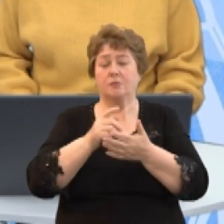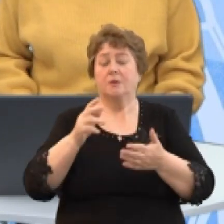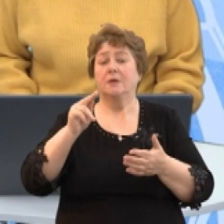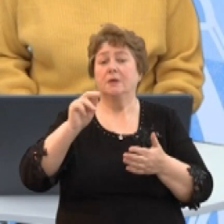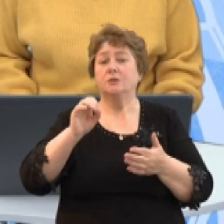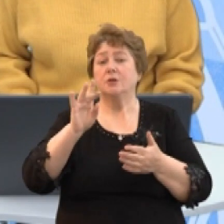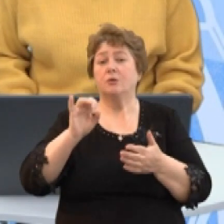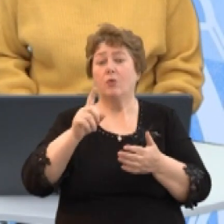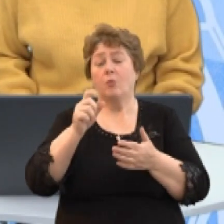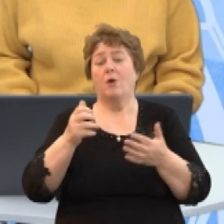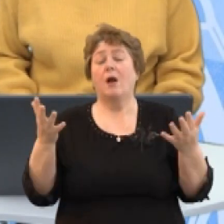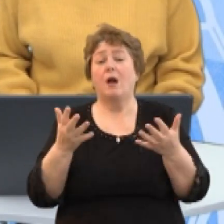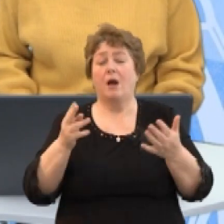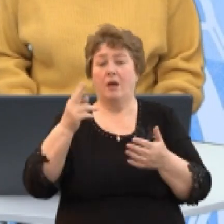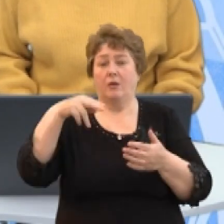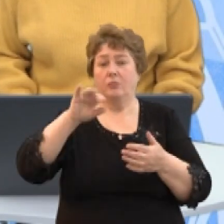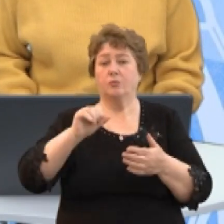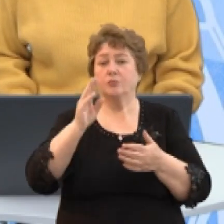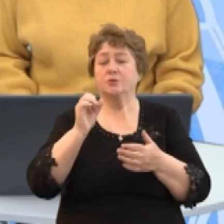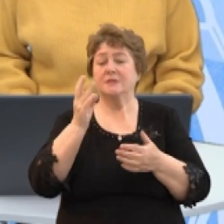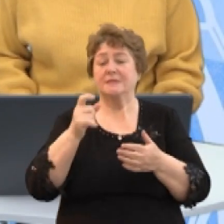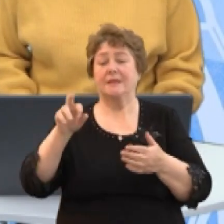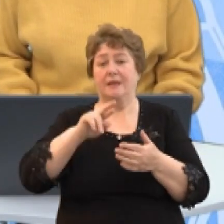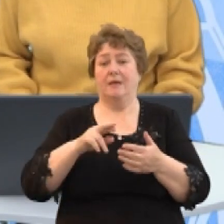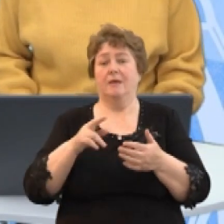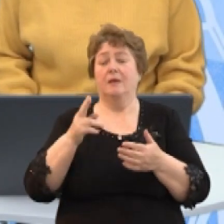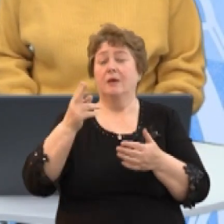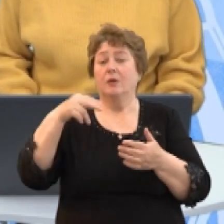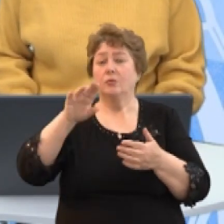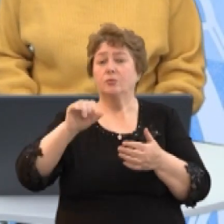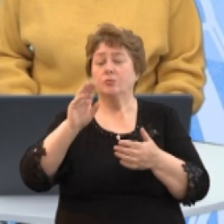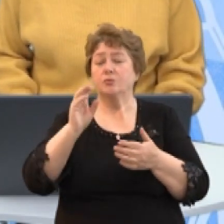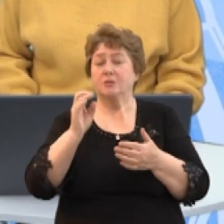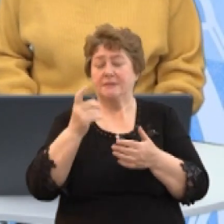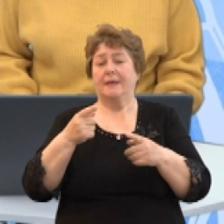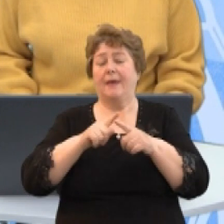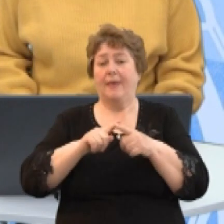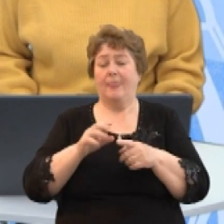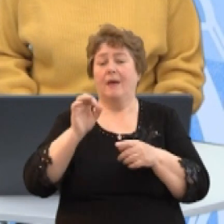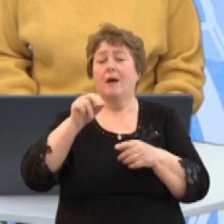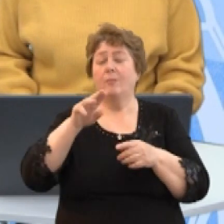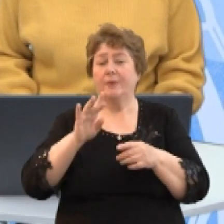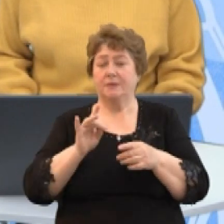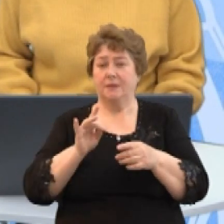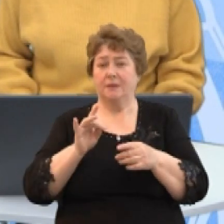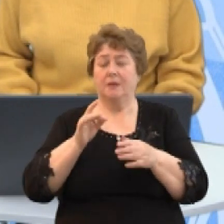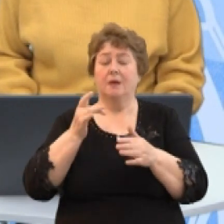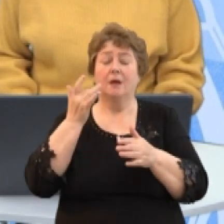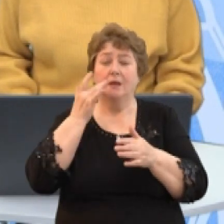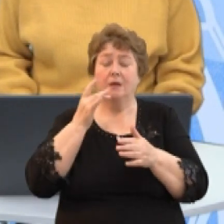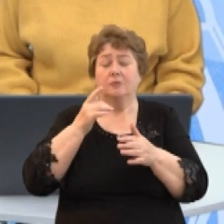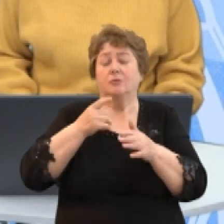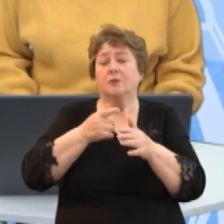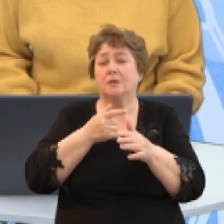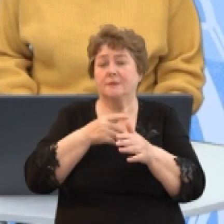какая душистая душистая это определение выраженное именем прилагательным